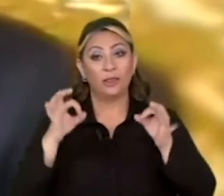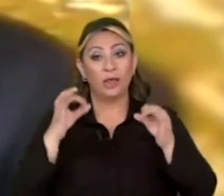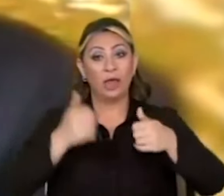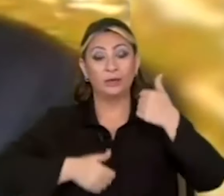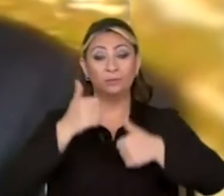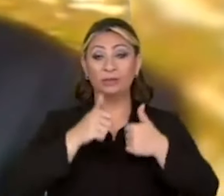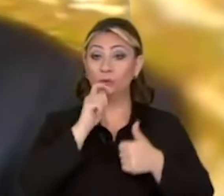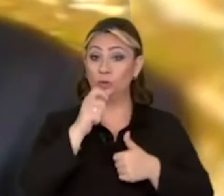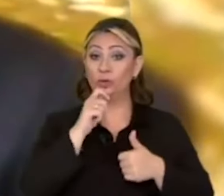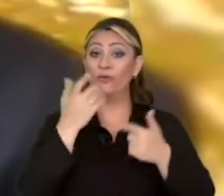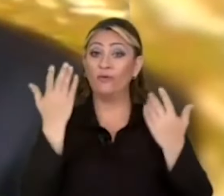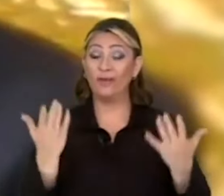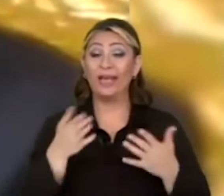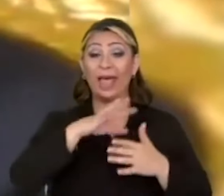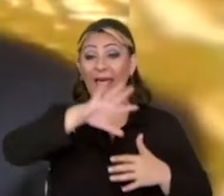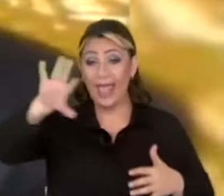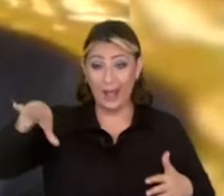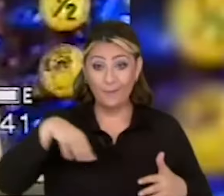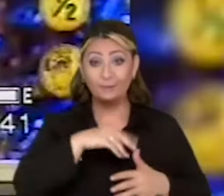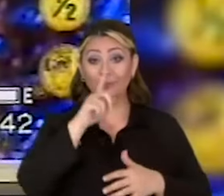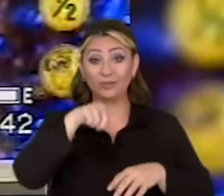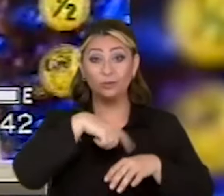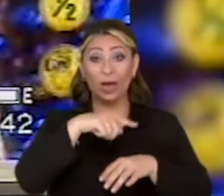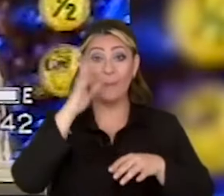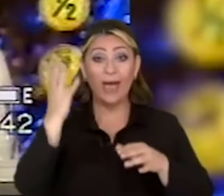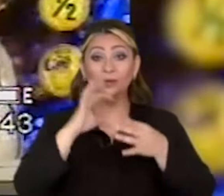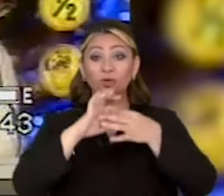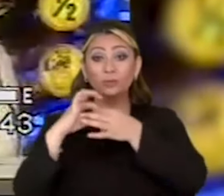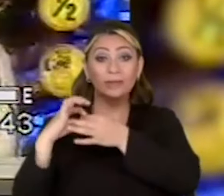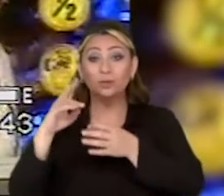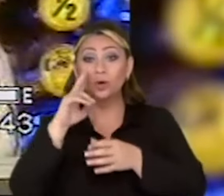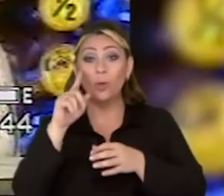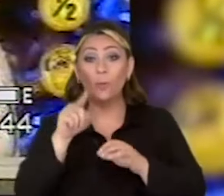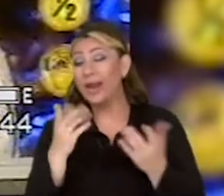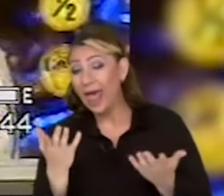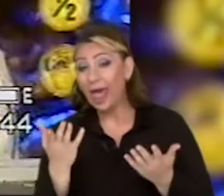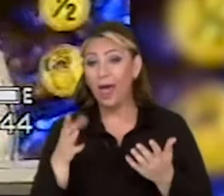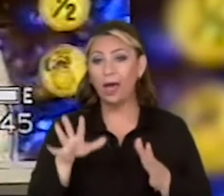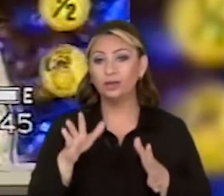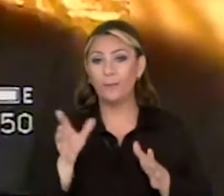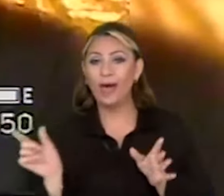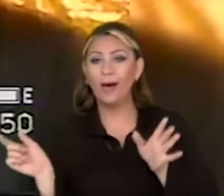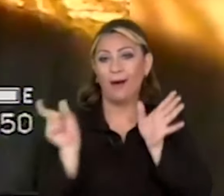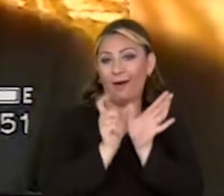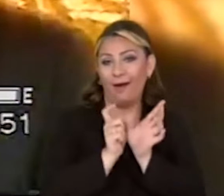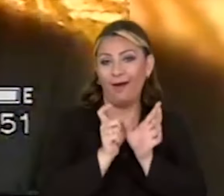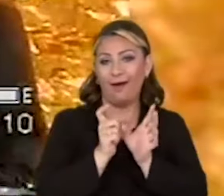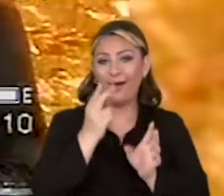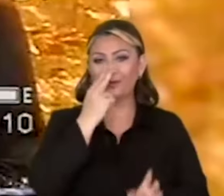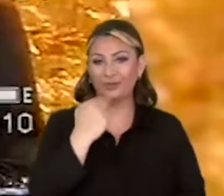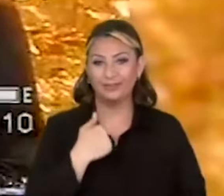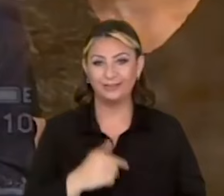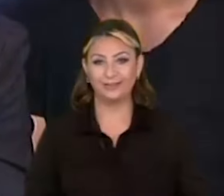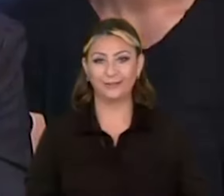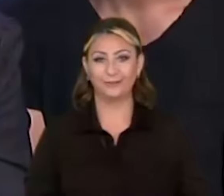yarışmasını sundun ve sayende hepimiz bir dönem her cümlenin sonuna mı acaba kalıbını eklemeyi huy edindik. Dön!